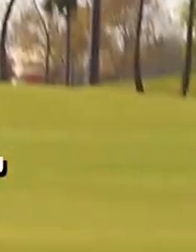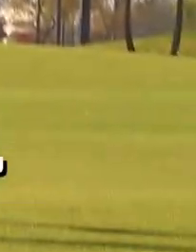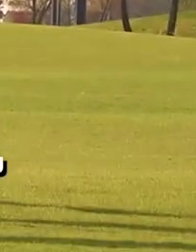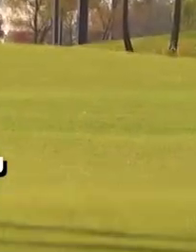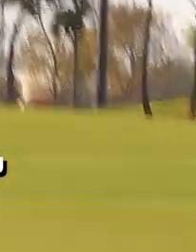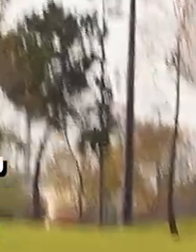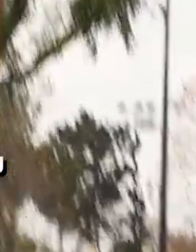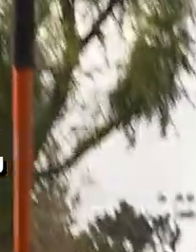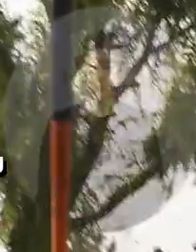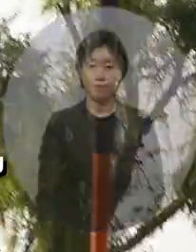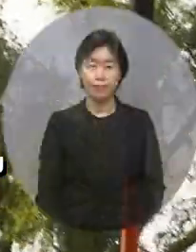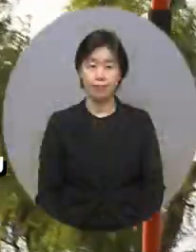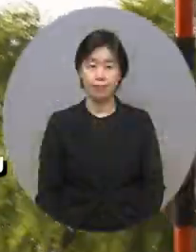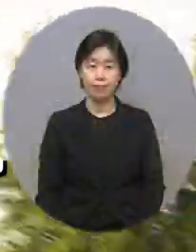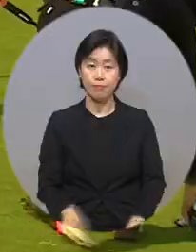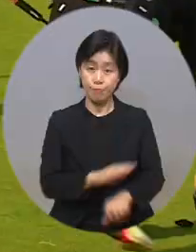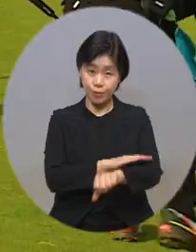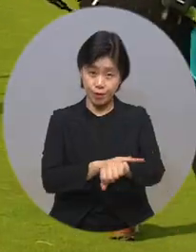나이스.